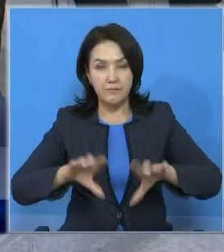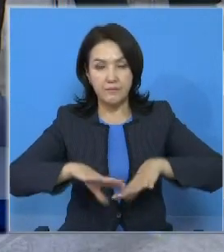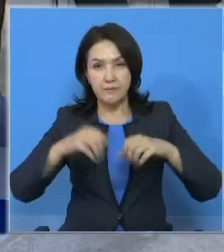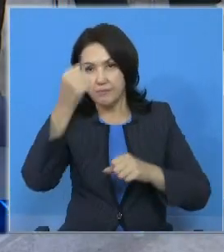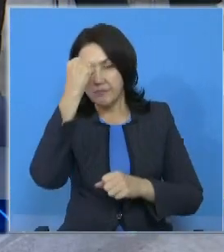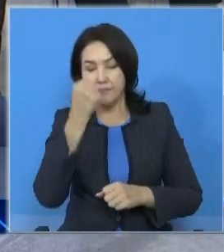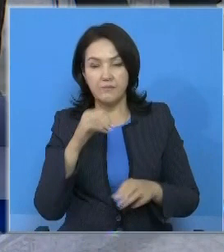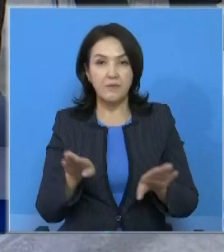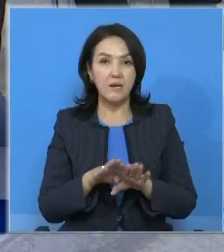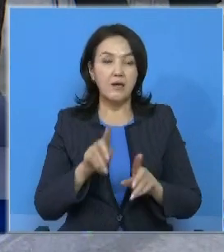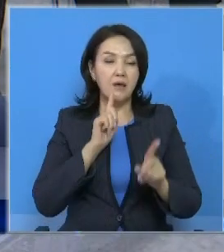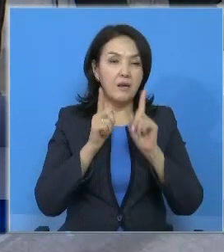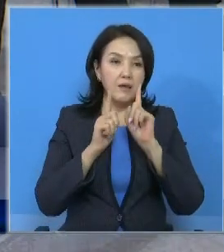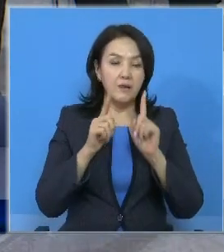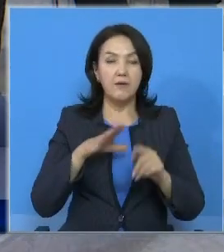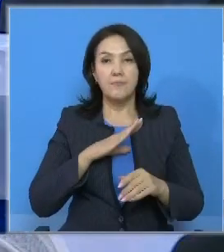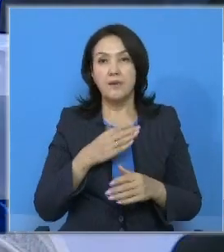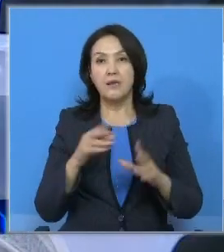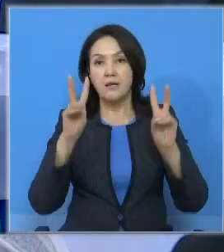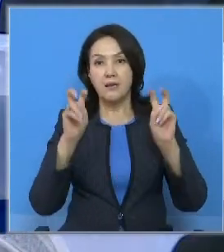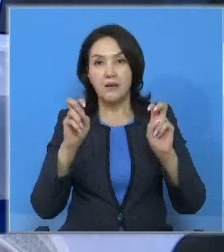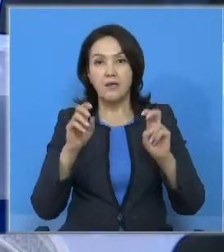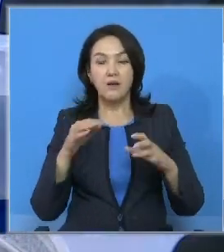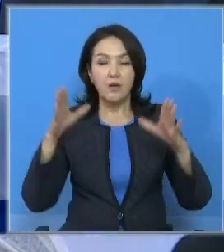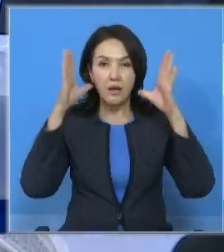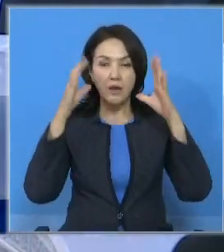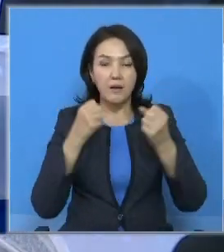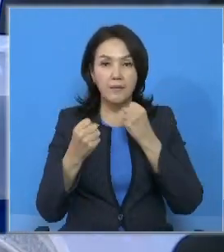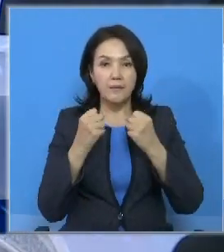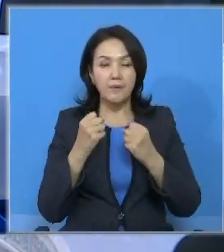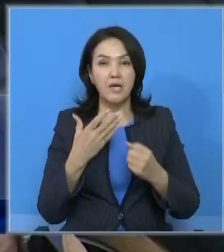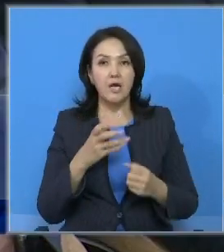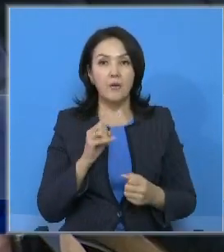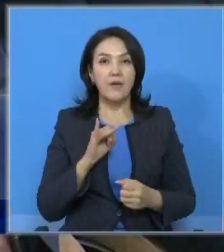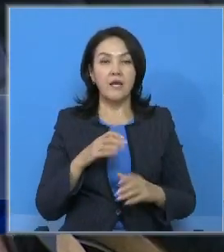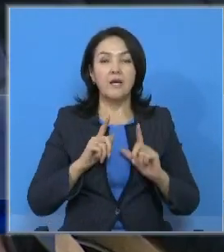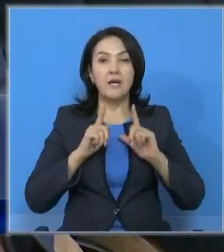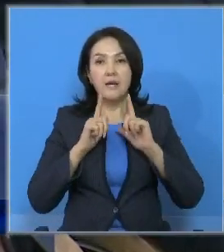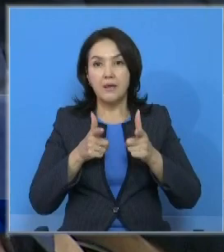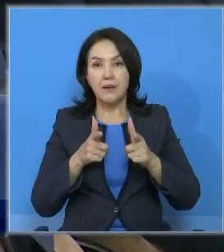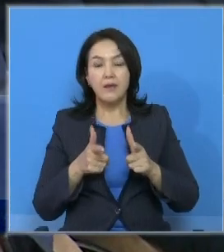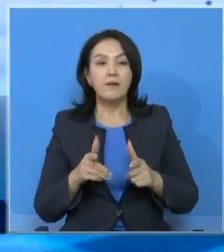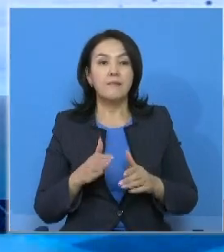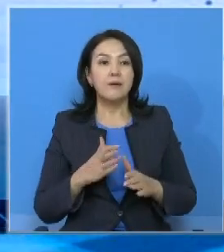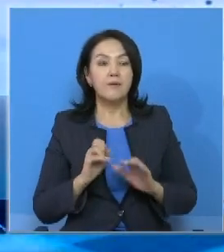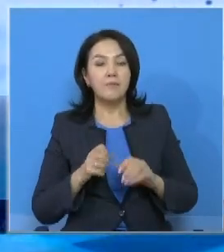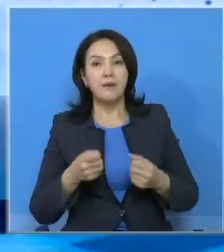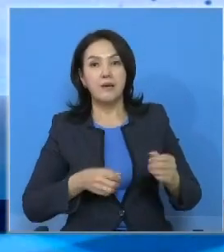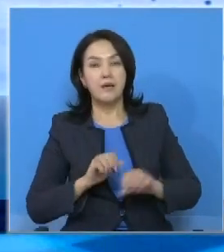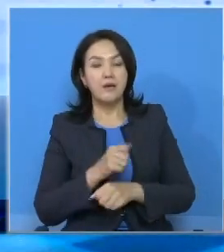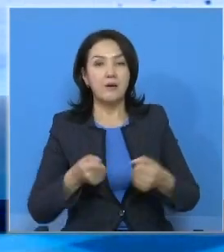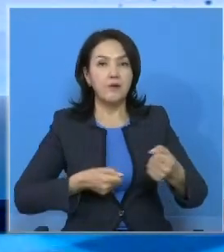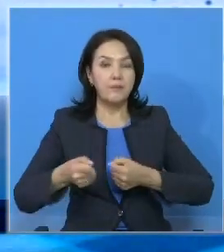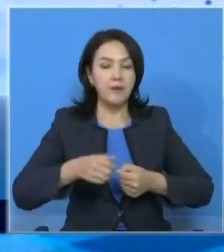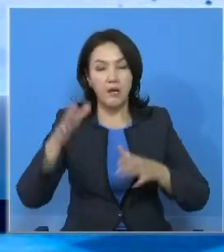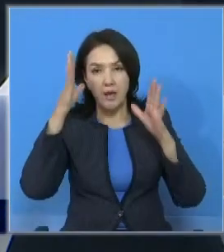Рахмет. Также за круглым столом затрагивалась тема роли ислама в укреплении межконфессионного согласия. Заместитель председателя Духовного